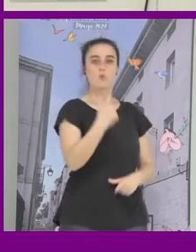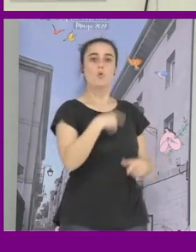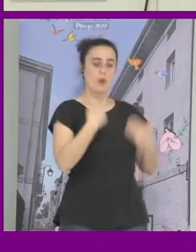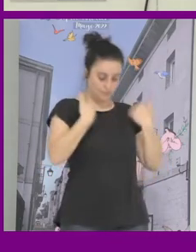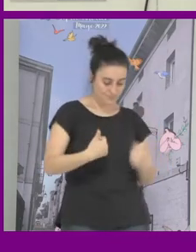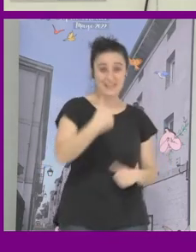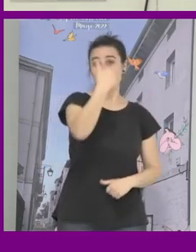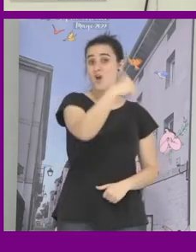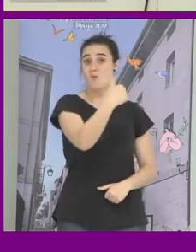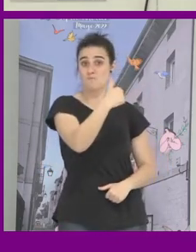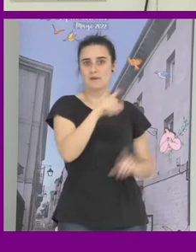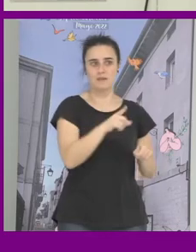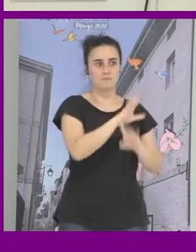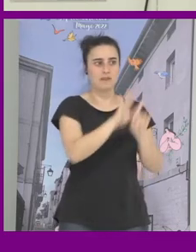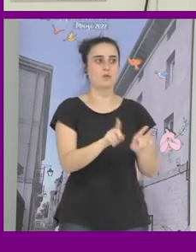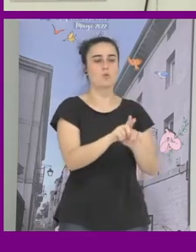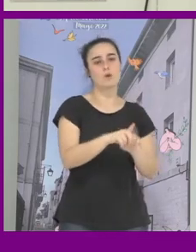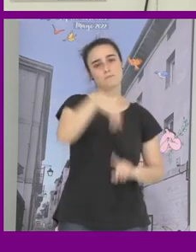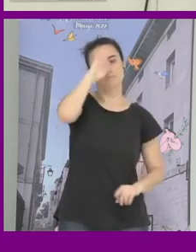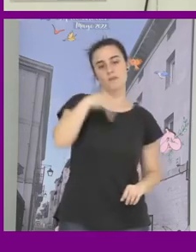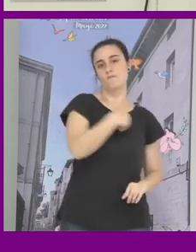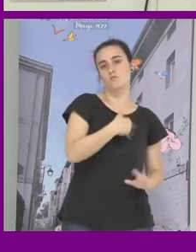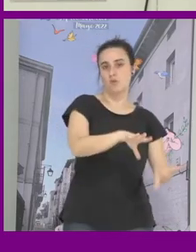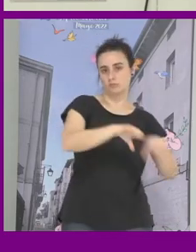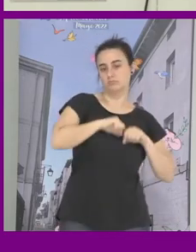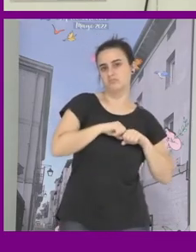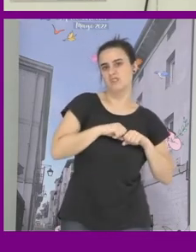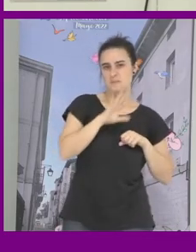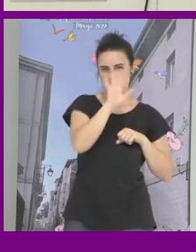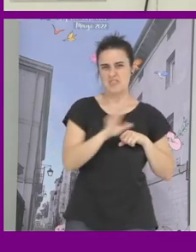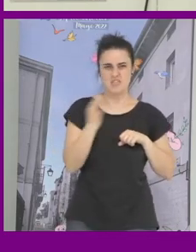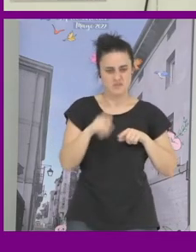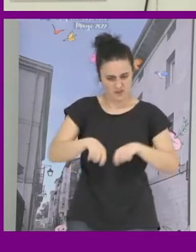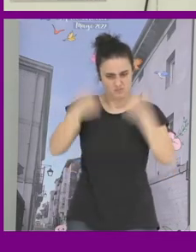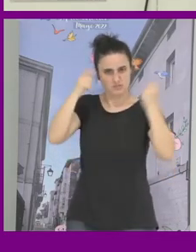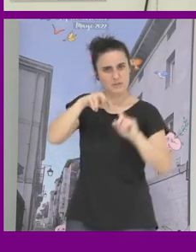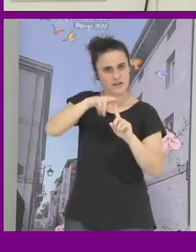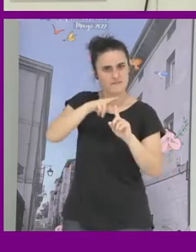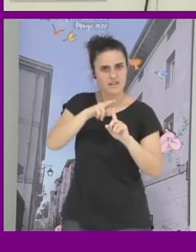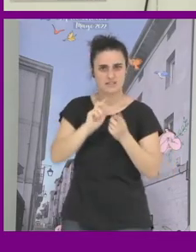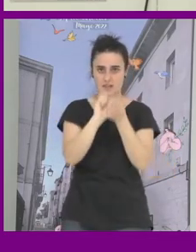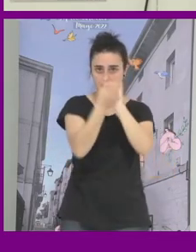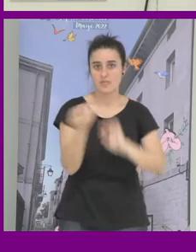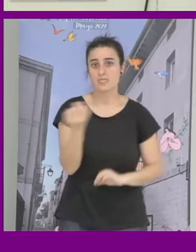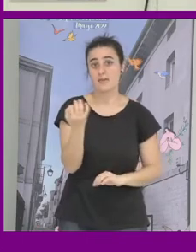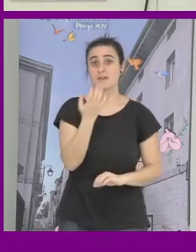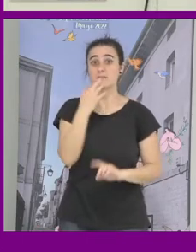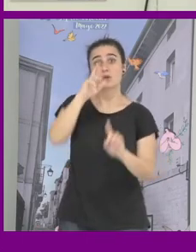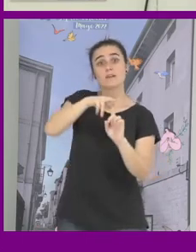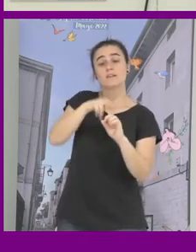horrekin apurtzea ere badela garrantzitsua eta horrelako erreferenteak behar ditugula. Orduan erreferenteak adibidez ba, bat